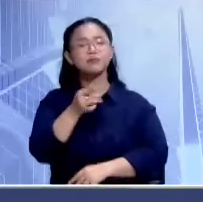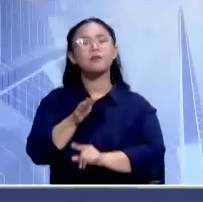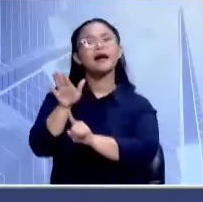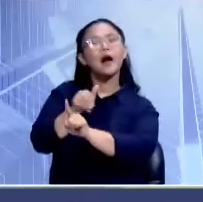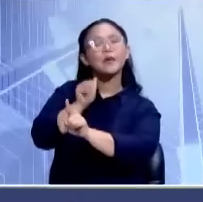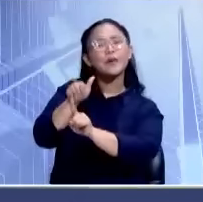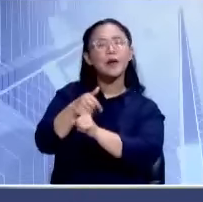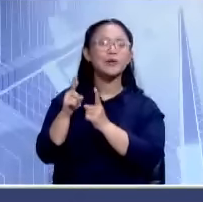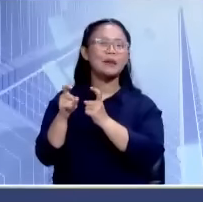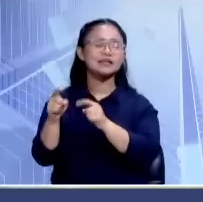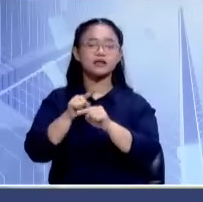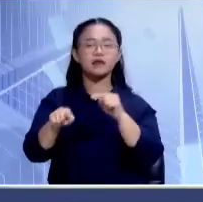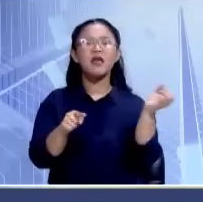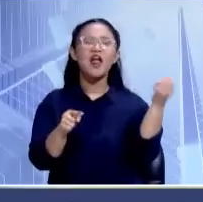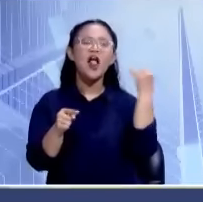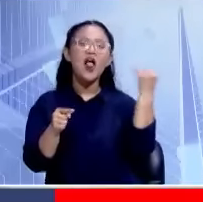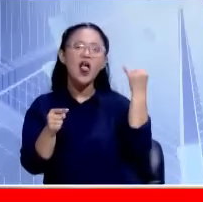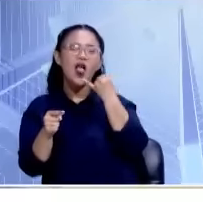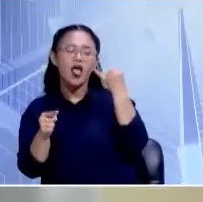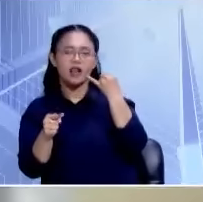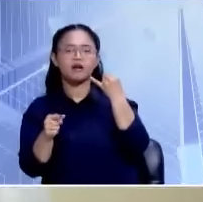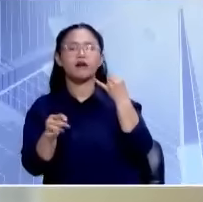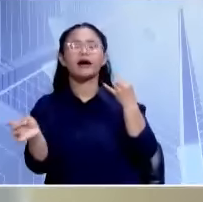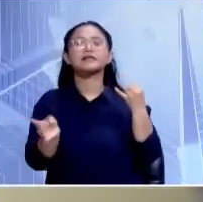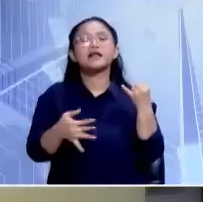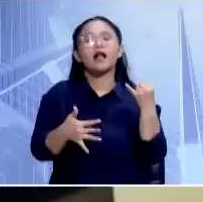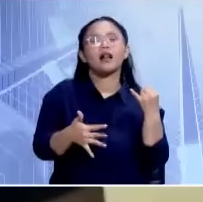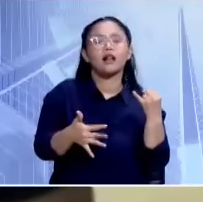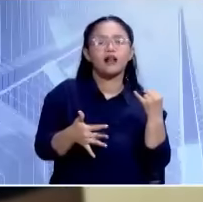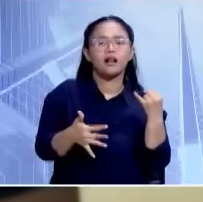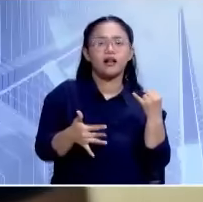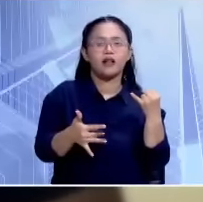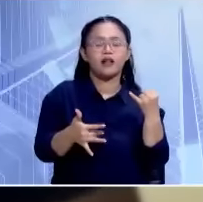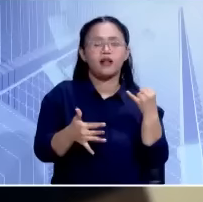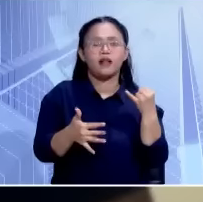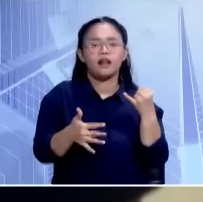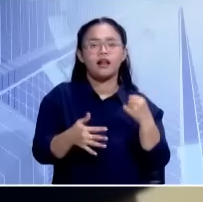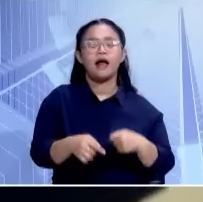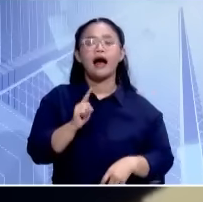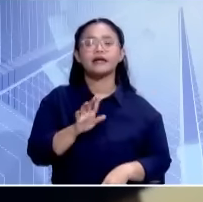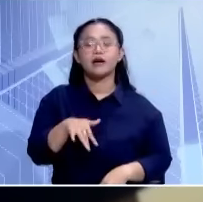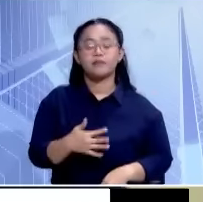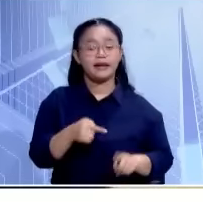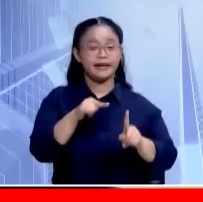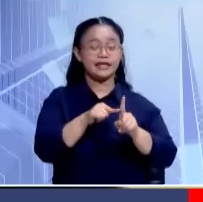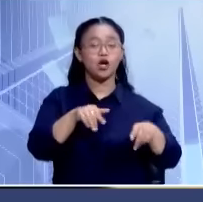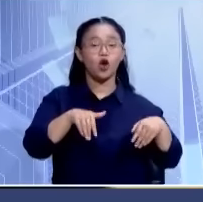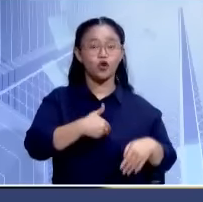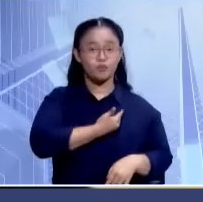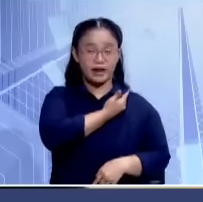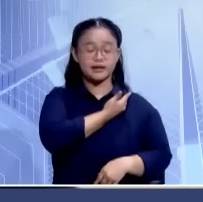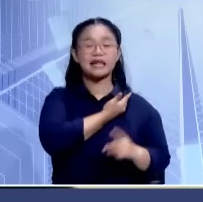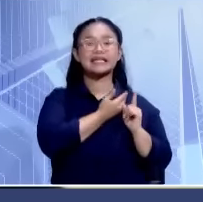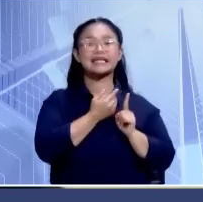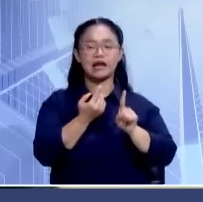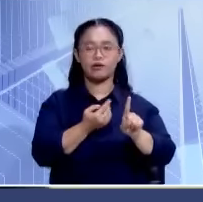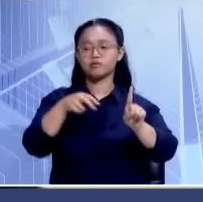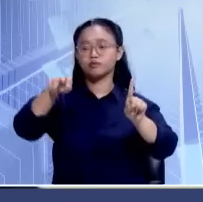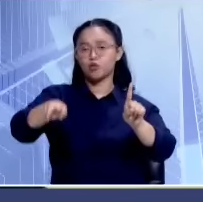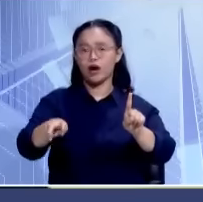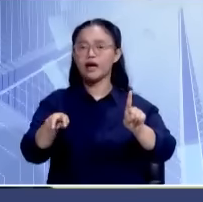namun dibalas kata-kata kasar dan menantang duel. Mengetahui bahwa dirinya dipantau oleh anggota,